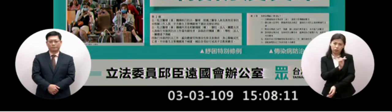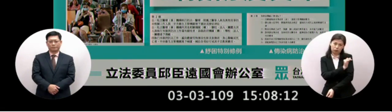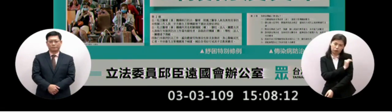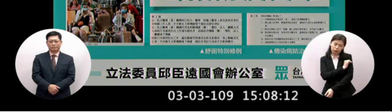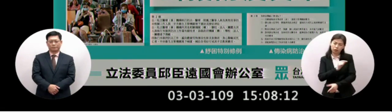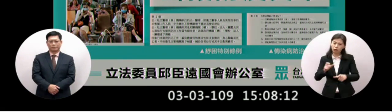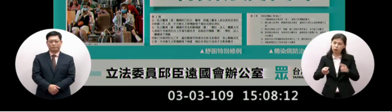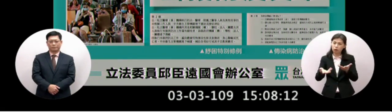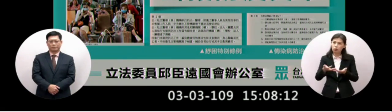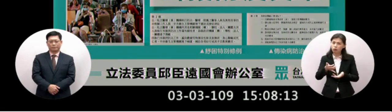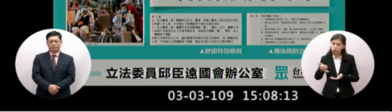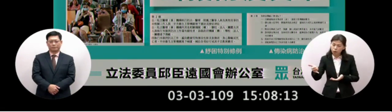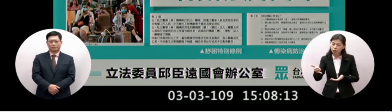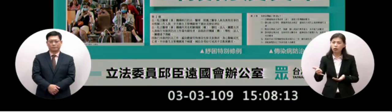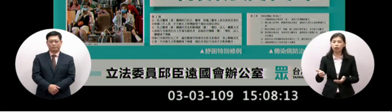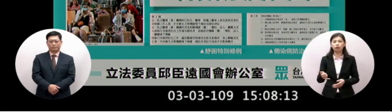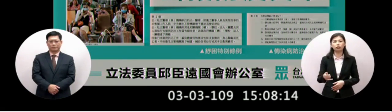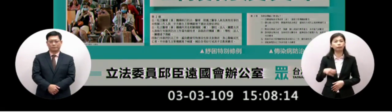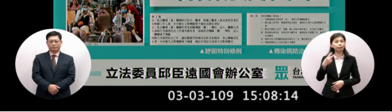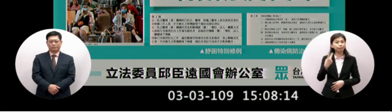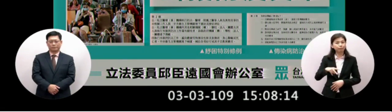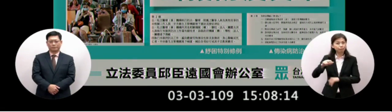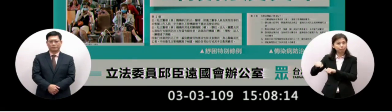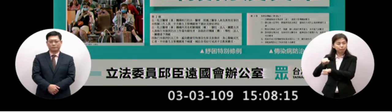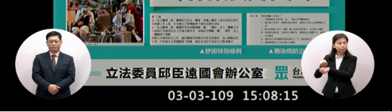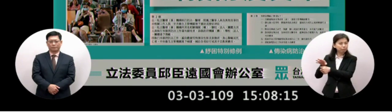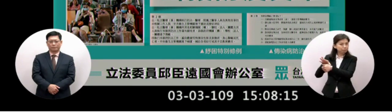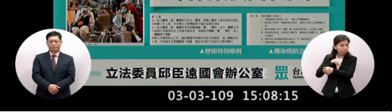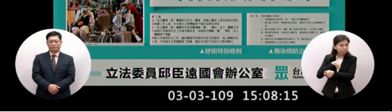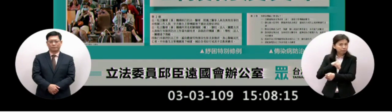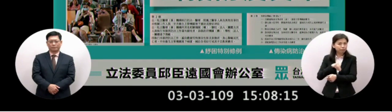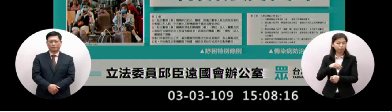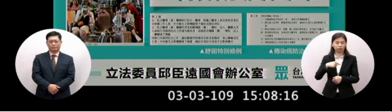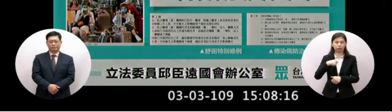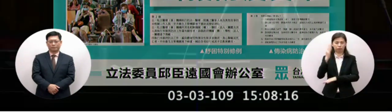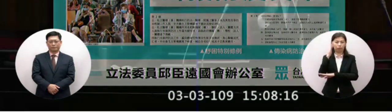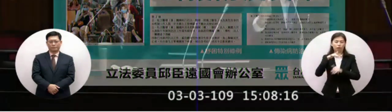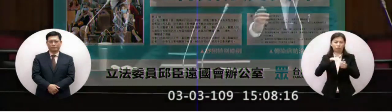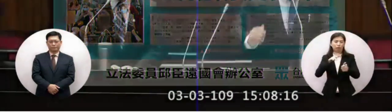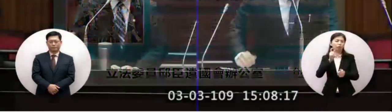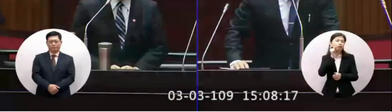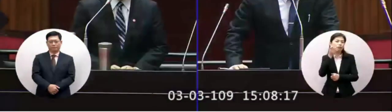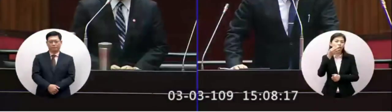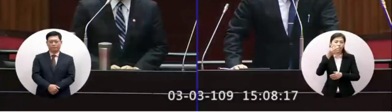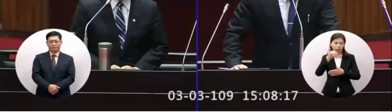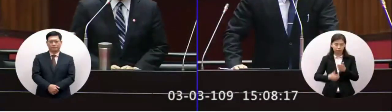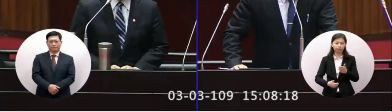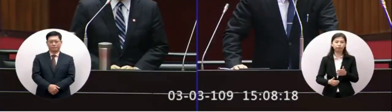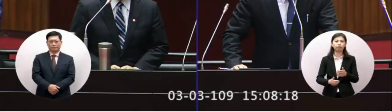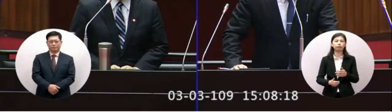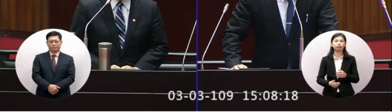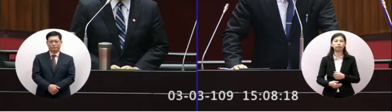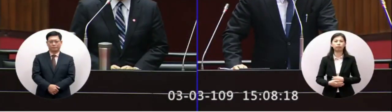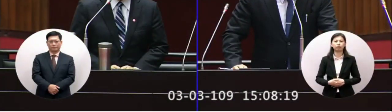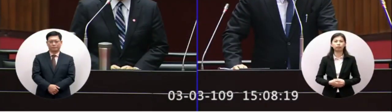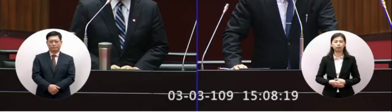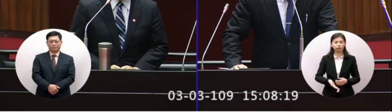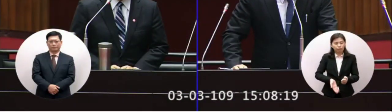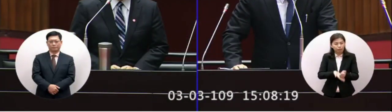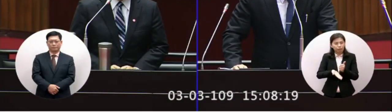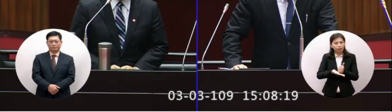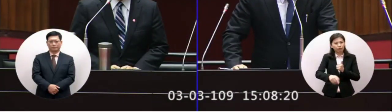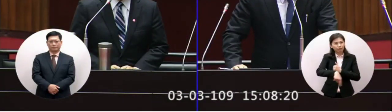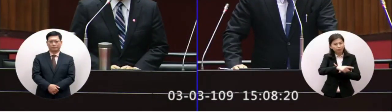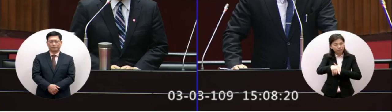至是说我们来效法新加坡带头来我们来减薪然后来支持我们这个鼓舞这个